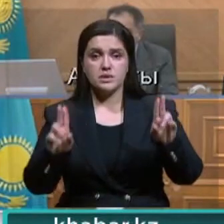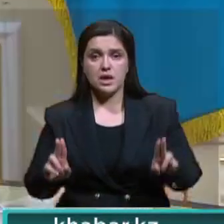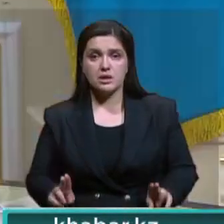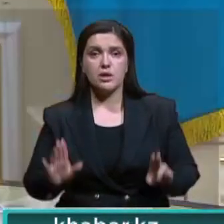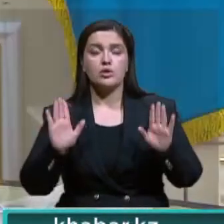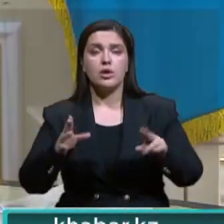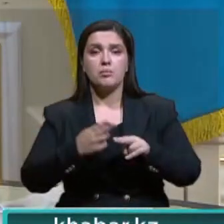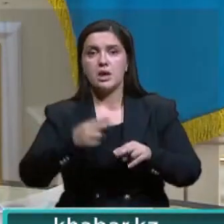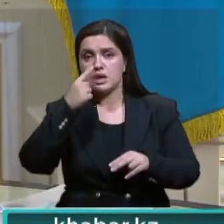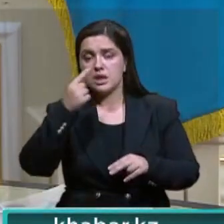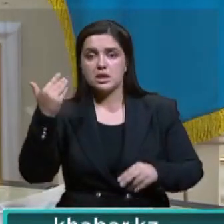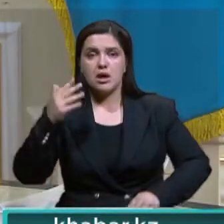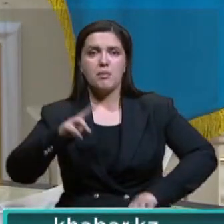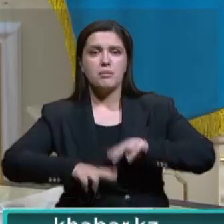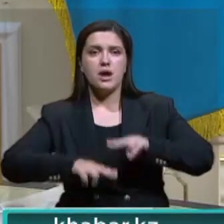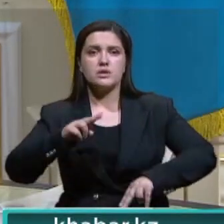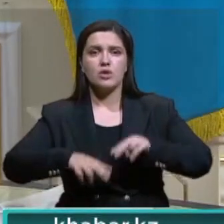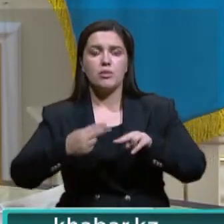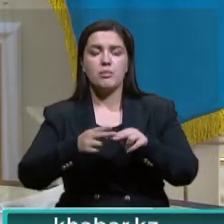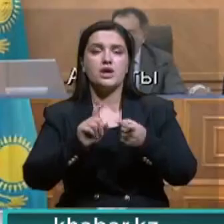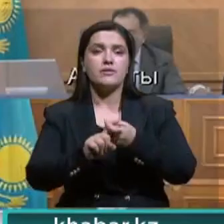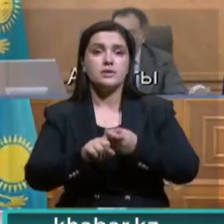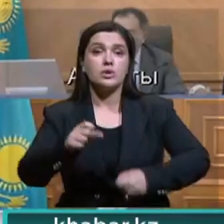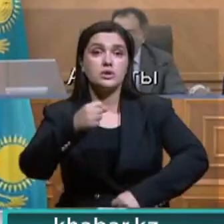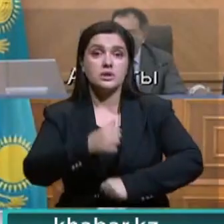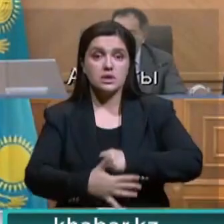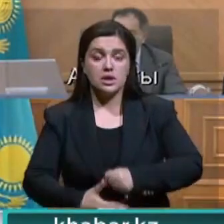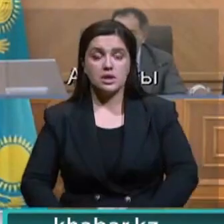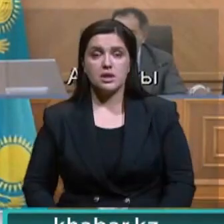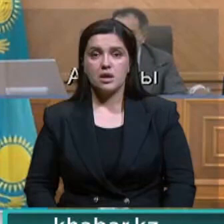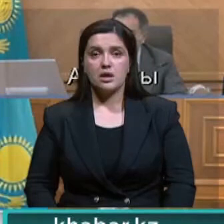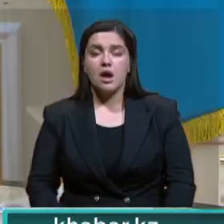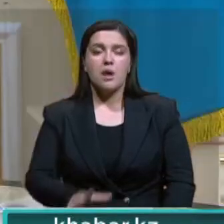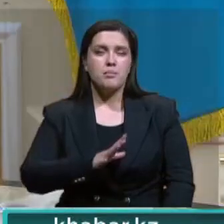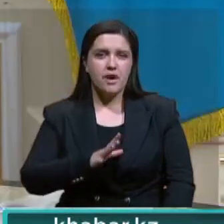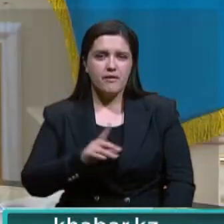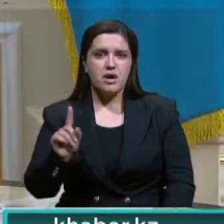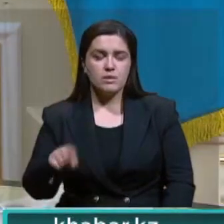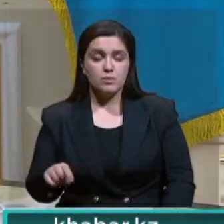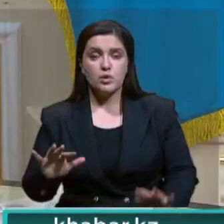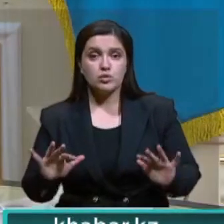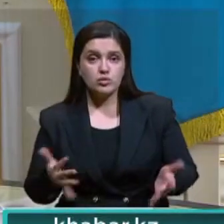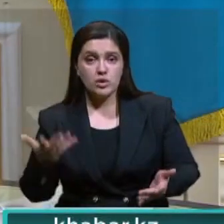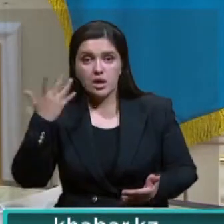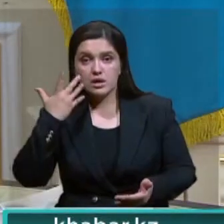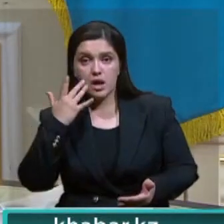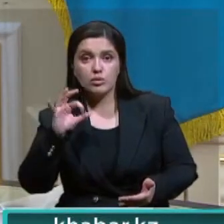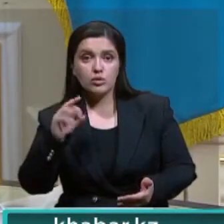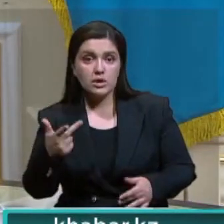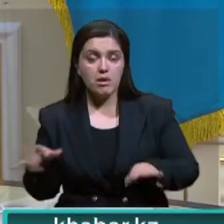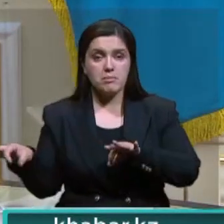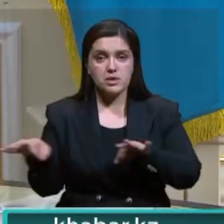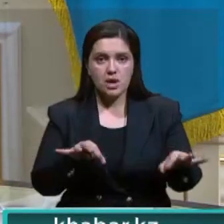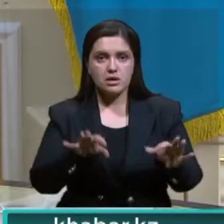только недавно построенные модульные инфекционные центры. Нередки случаи, когда скорая помощь также приезжает без